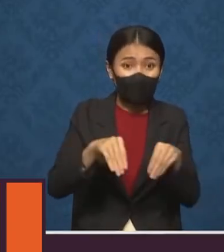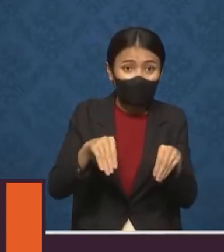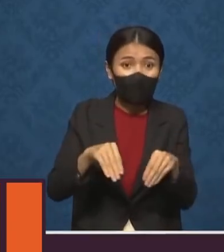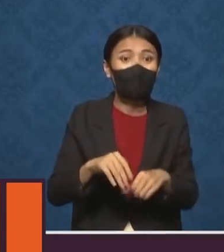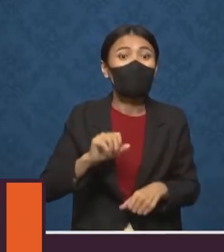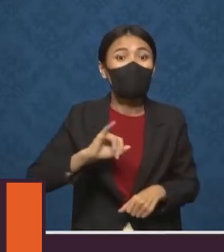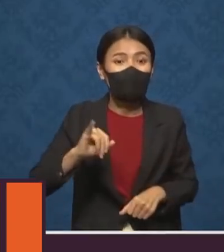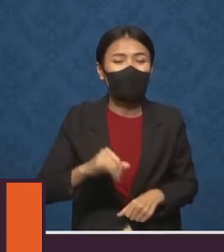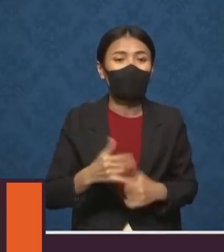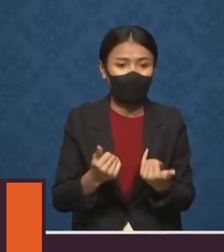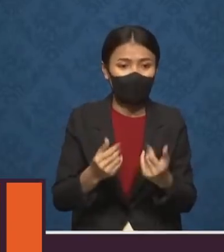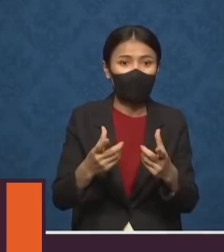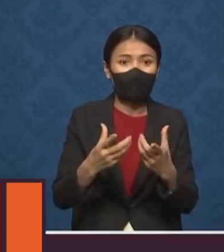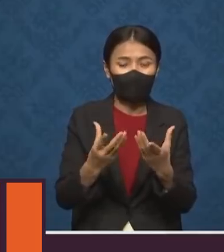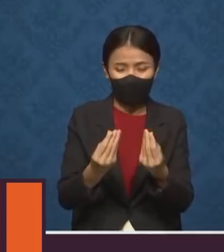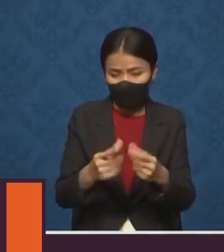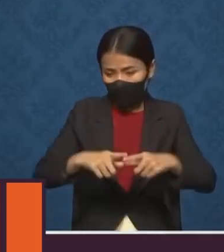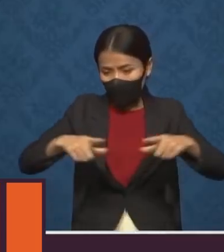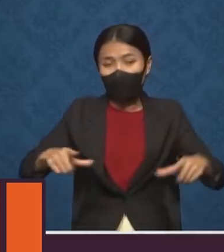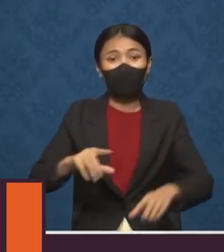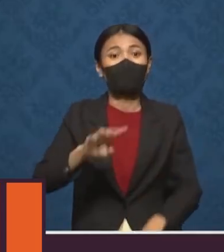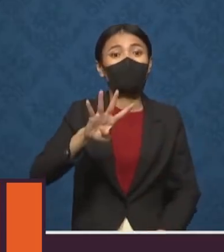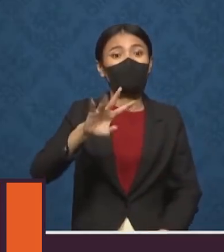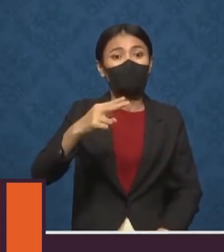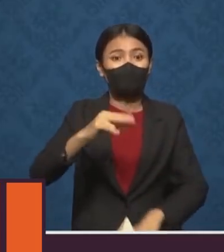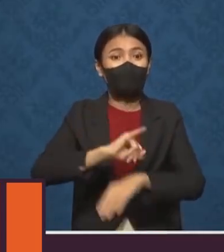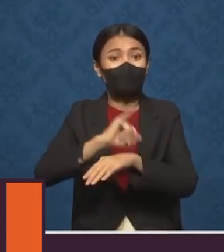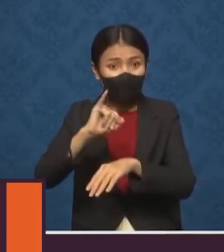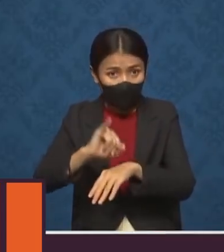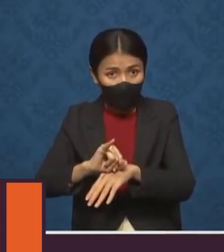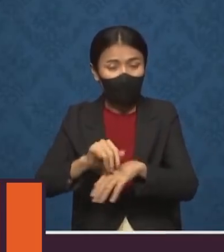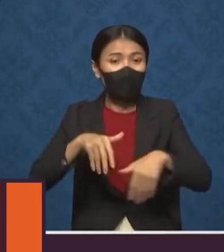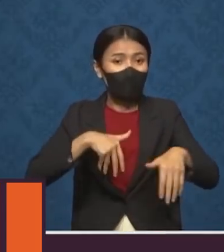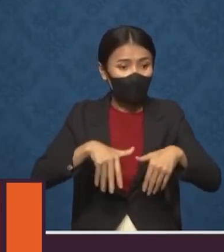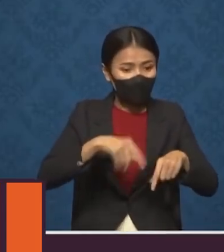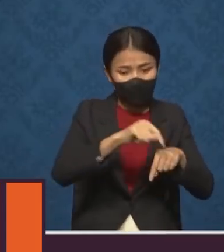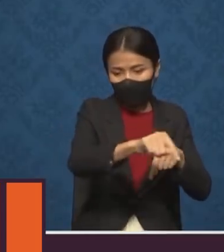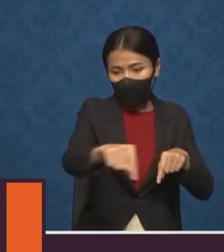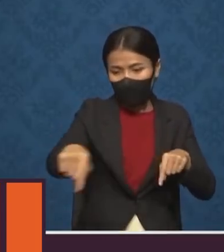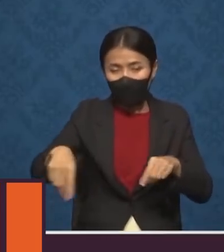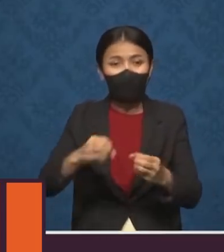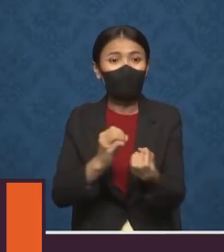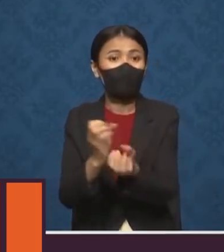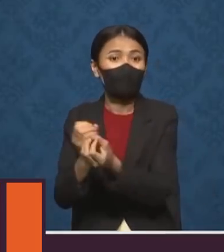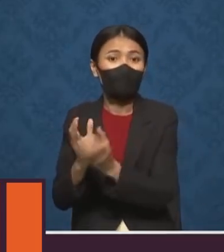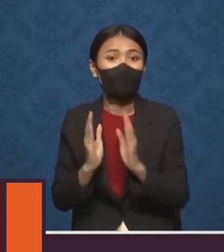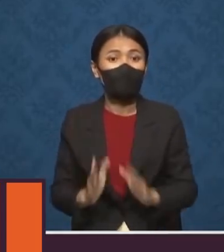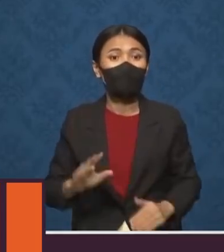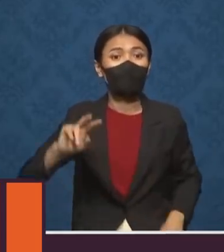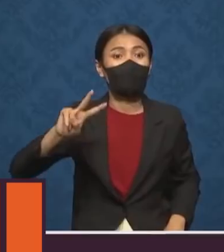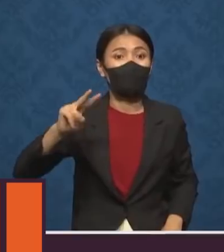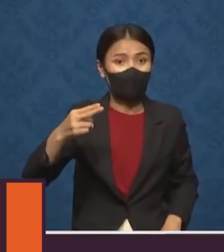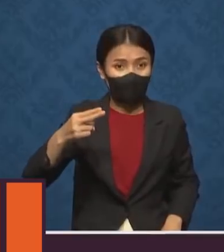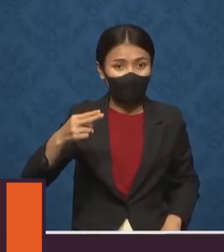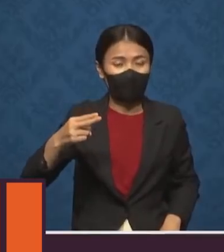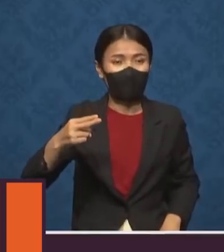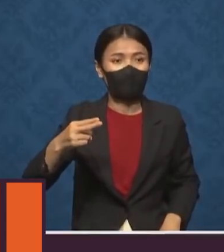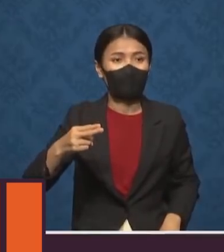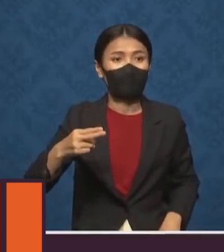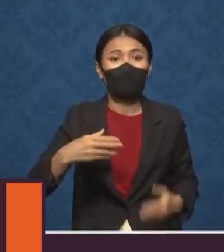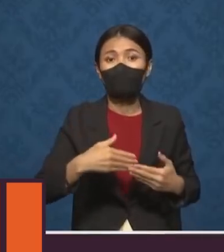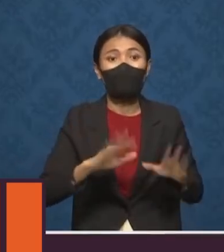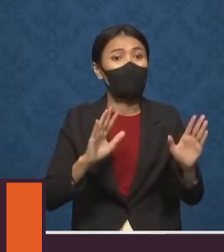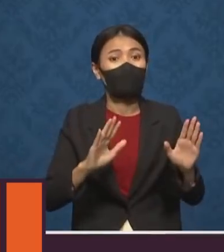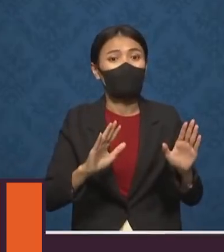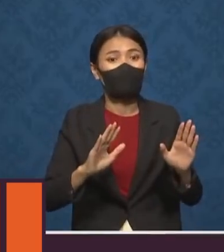ค่ะ 4,000ประชาชนในพื้นที่ได้รับความเดือดร้อนเกือบ 2หมื่นคนและพวกเค้าถูกทิ้งไว้ข้าง